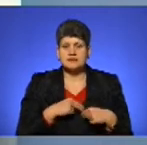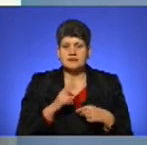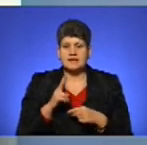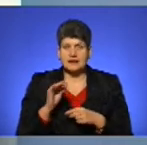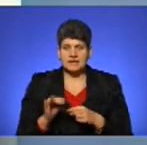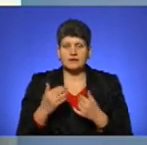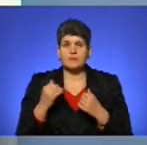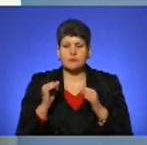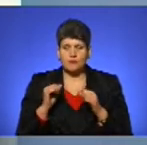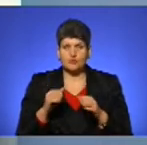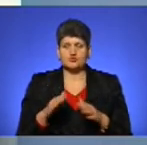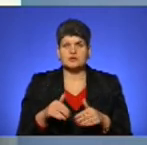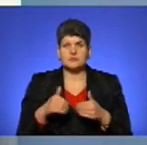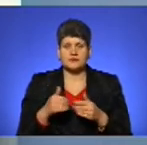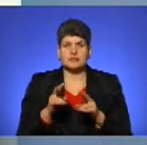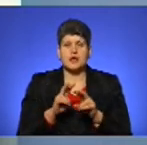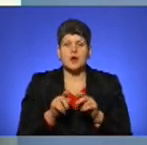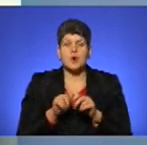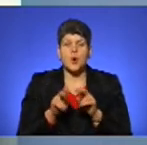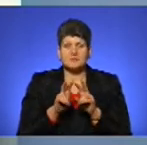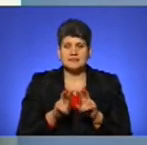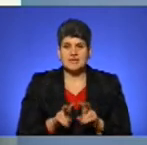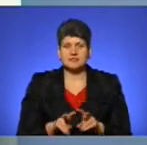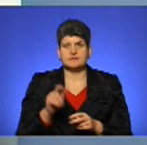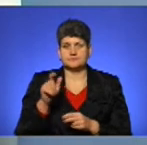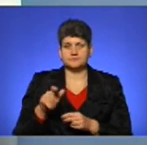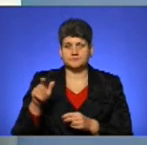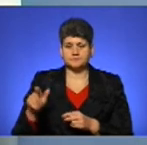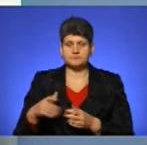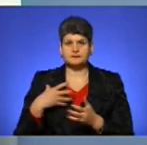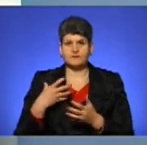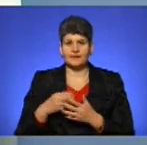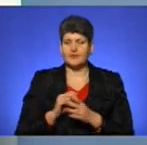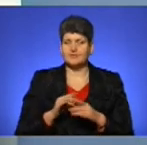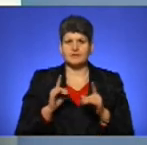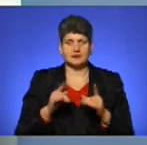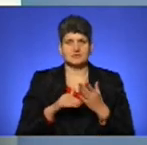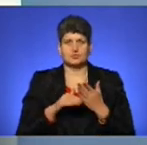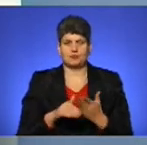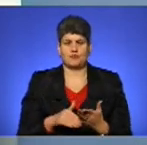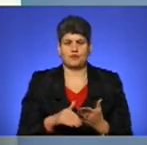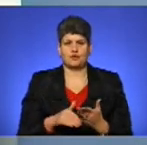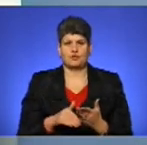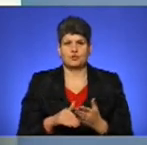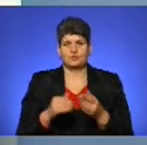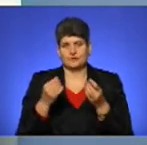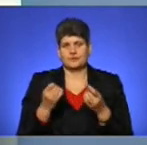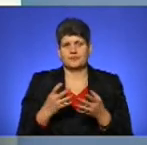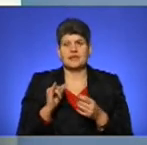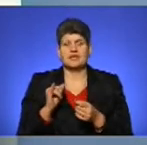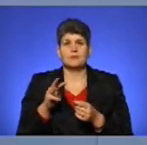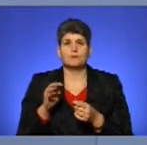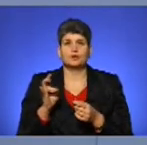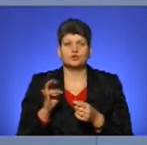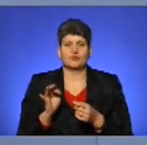можуть запропонувати обстеження пацієнтам своїм не тільки за допомогою класичного